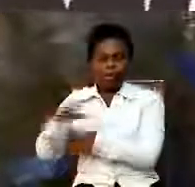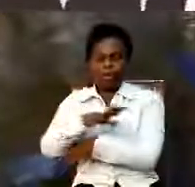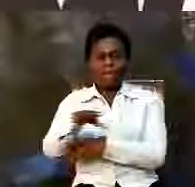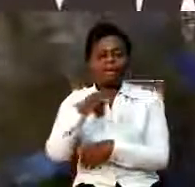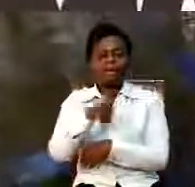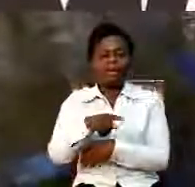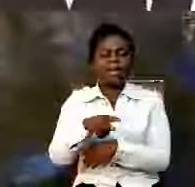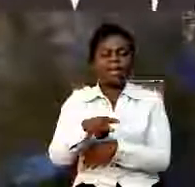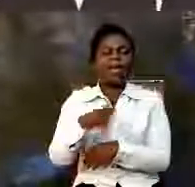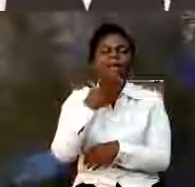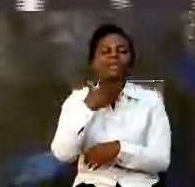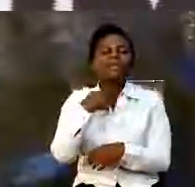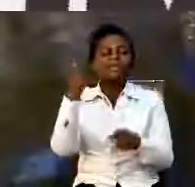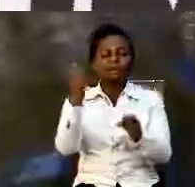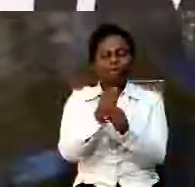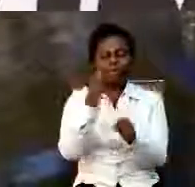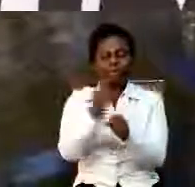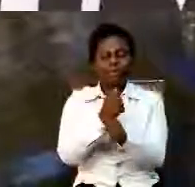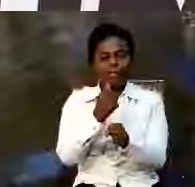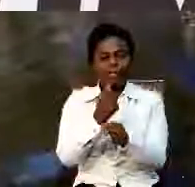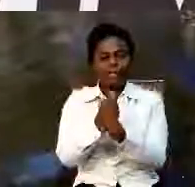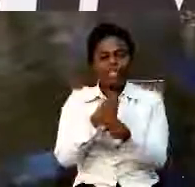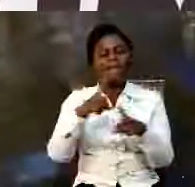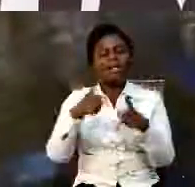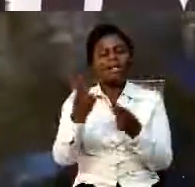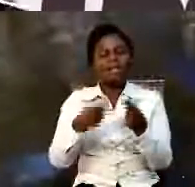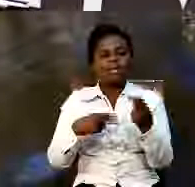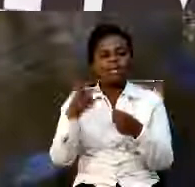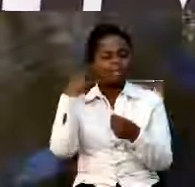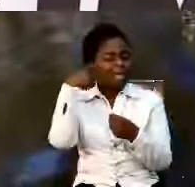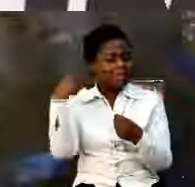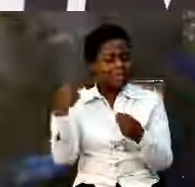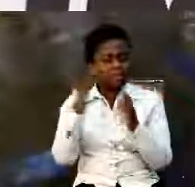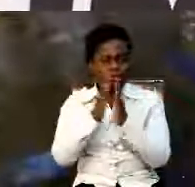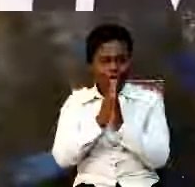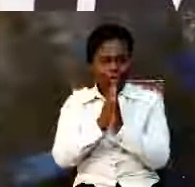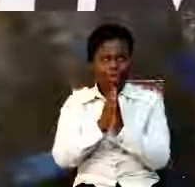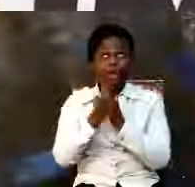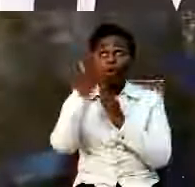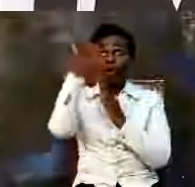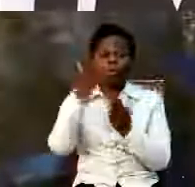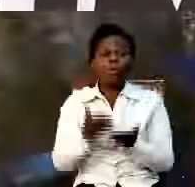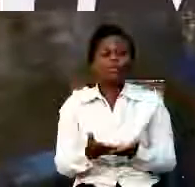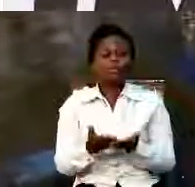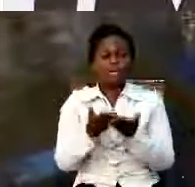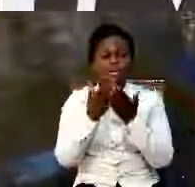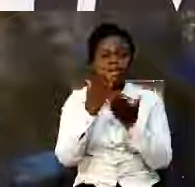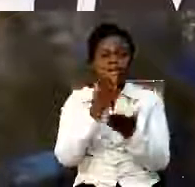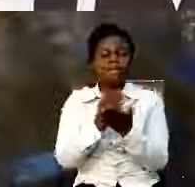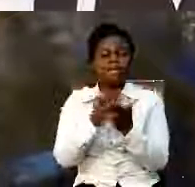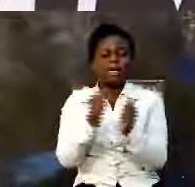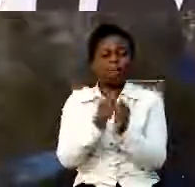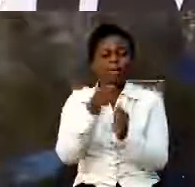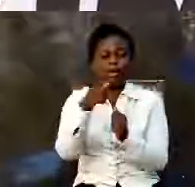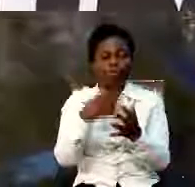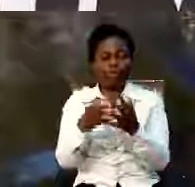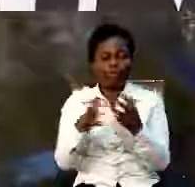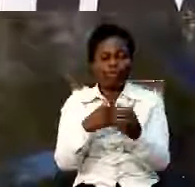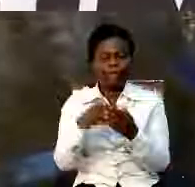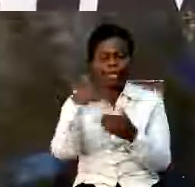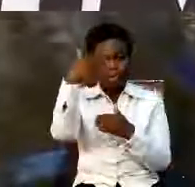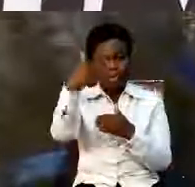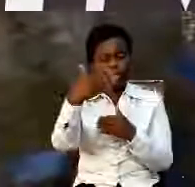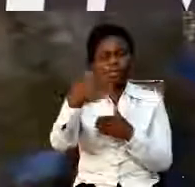Anataka ushughulike na, lakini pia akusikie ukiomba. Mungu akusaidie katika mambo unayoyafanya.